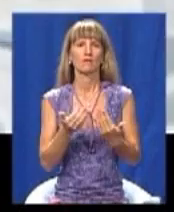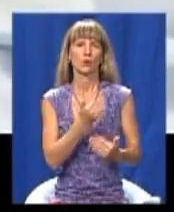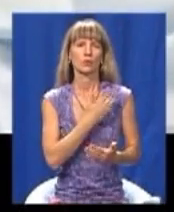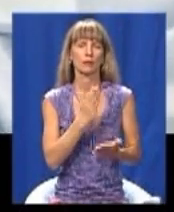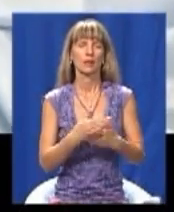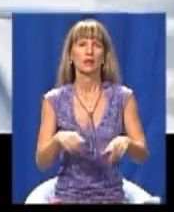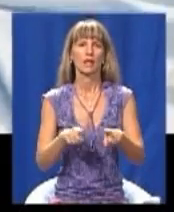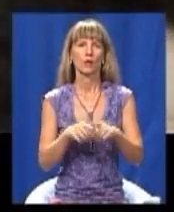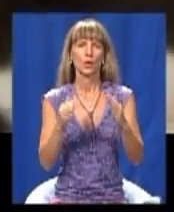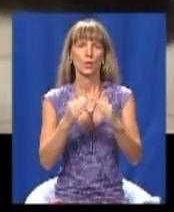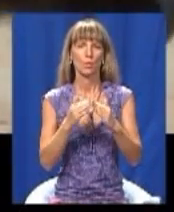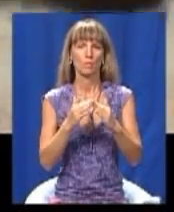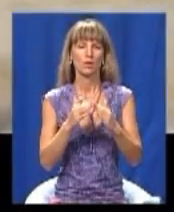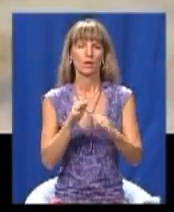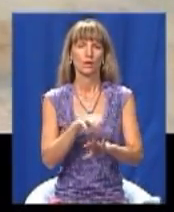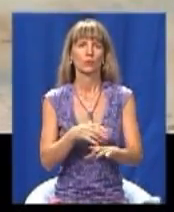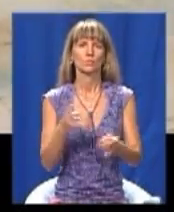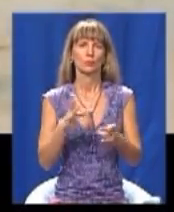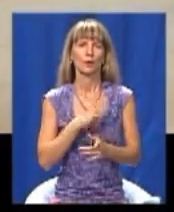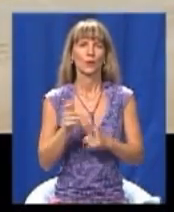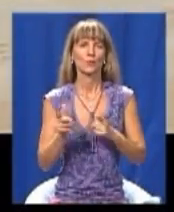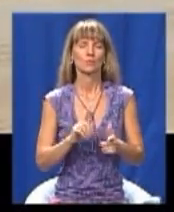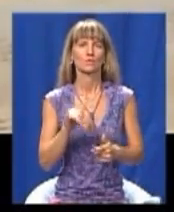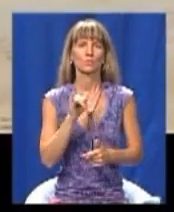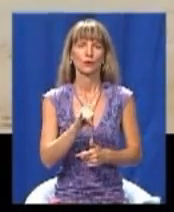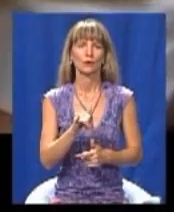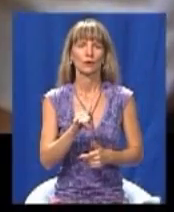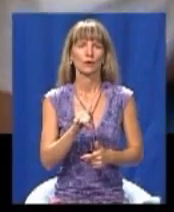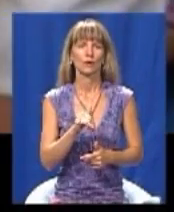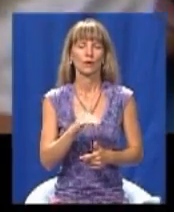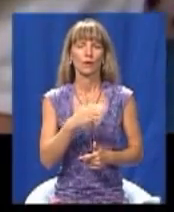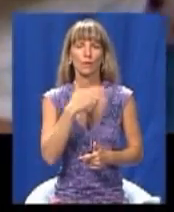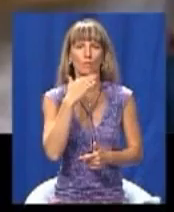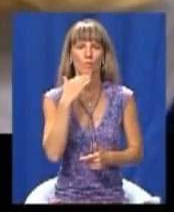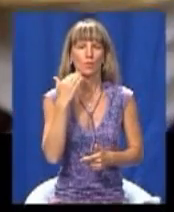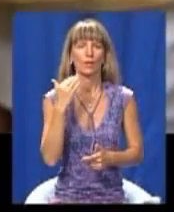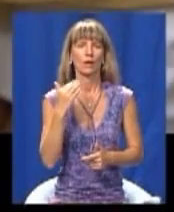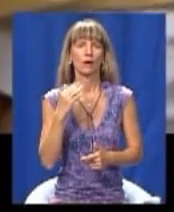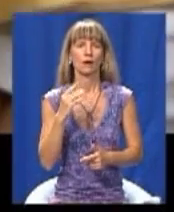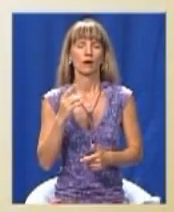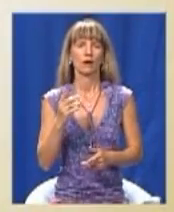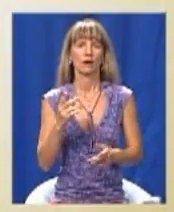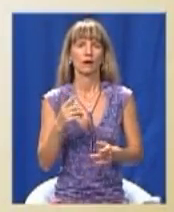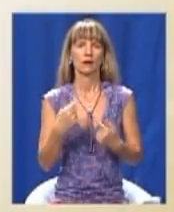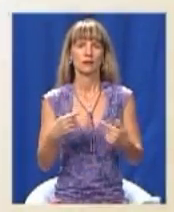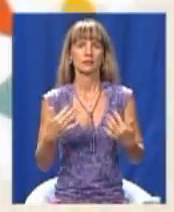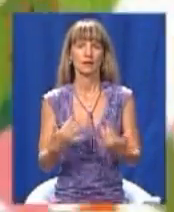мати такого друга поряд, будьте готовими, що в нього чимало вимог, яких потрібно дотримуватись.